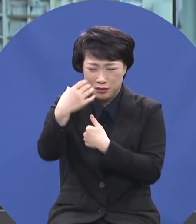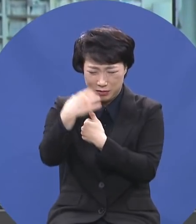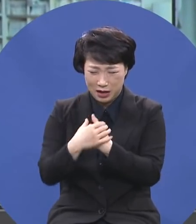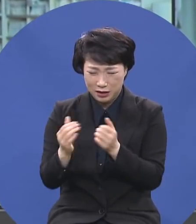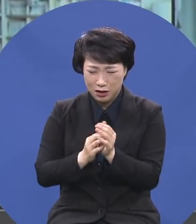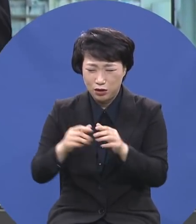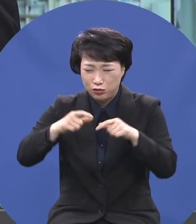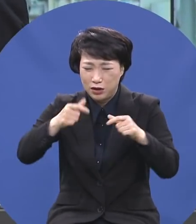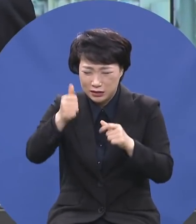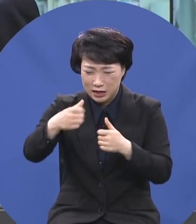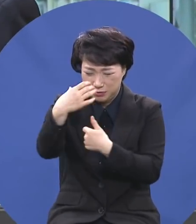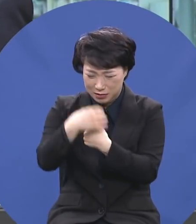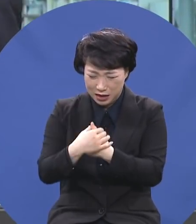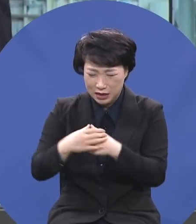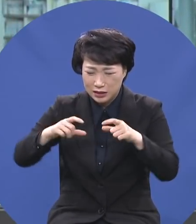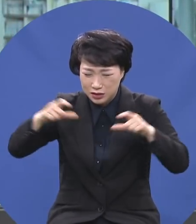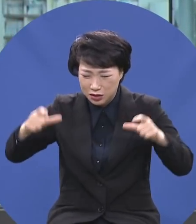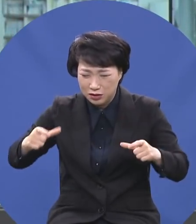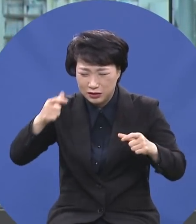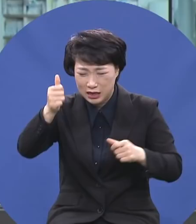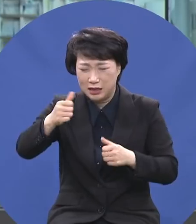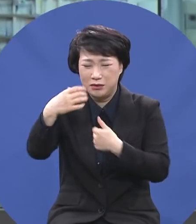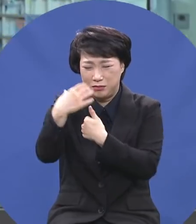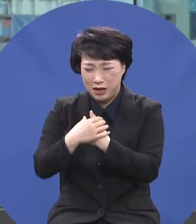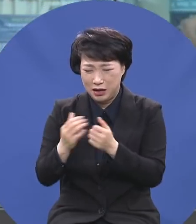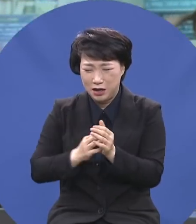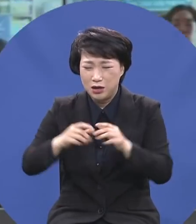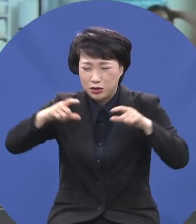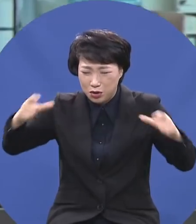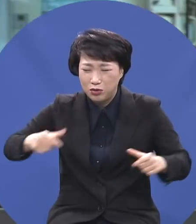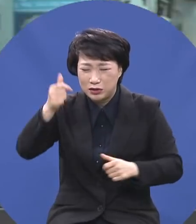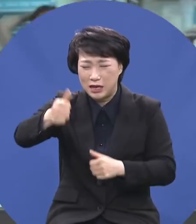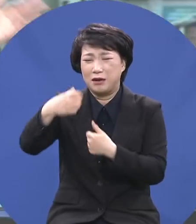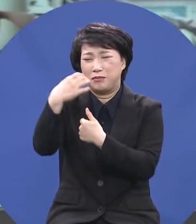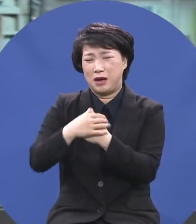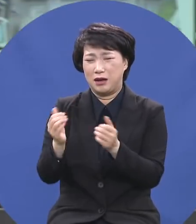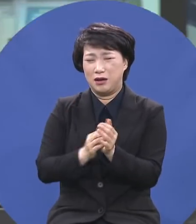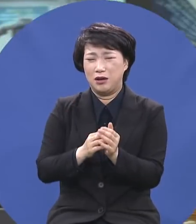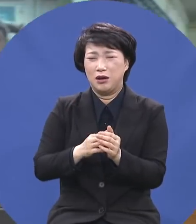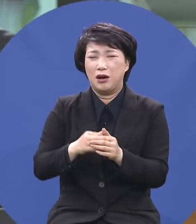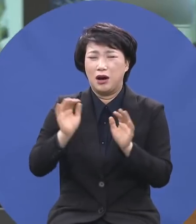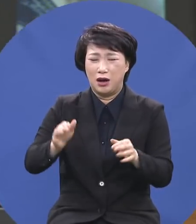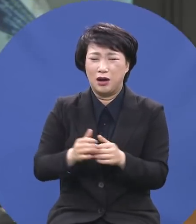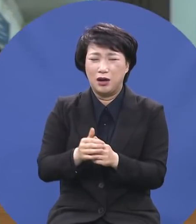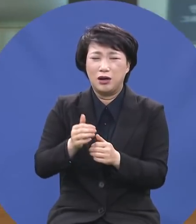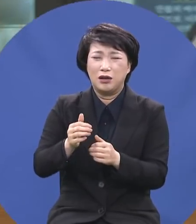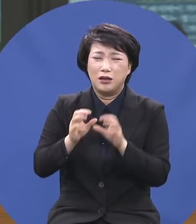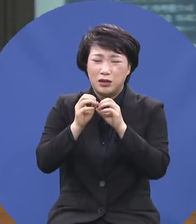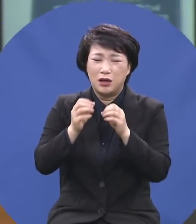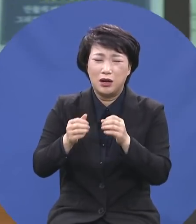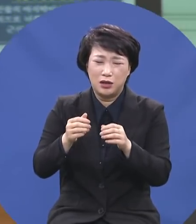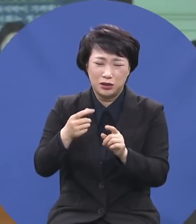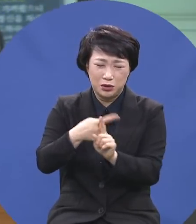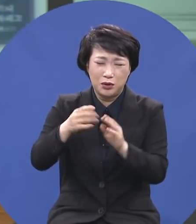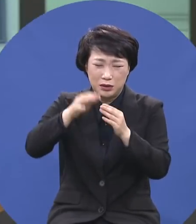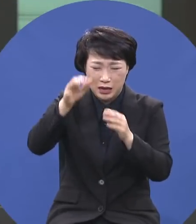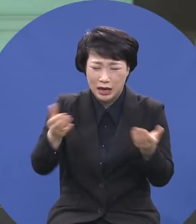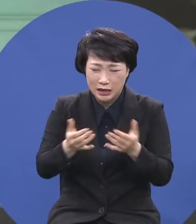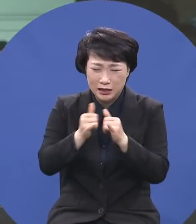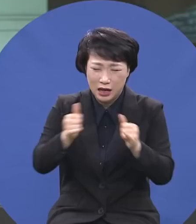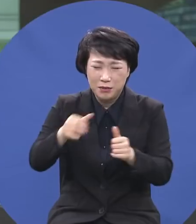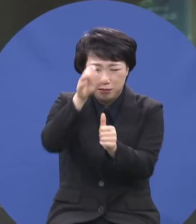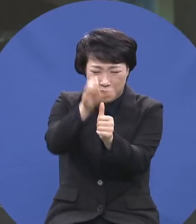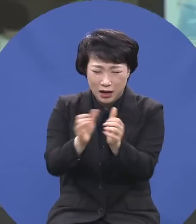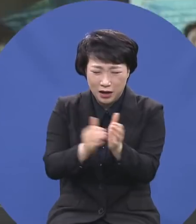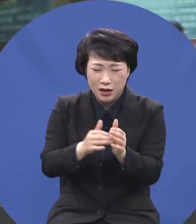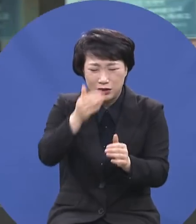시키시고 후역장을 시키시고 지역장을 시키시고 교구장을 시키시고 교육자를 시키시고 청년의